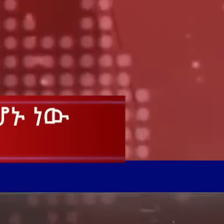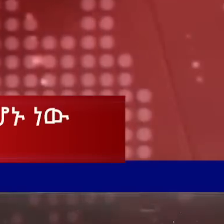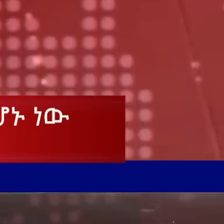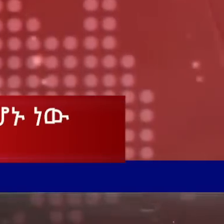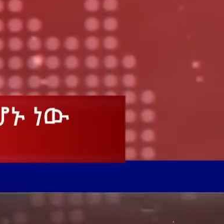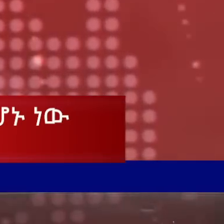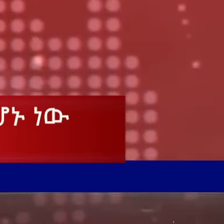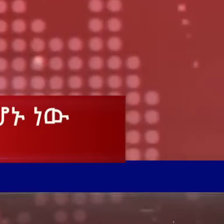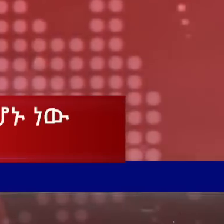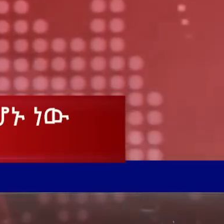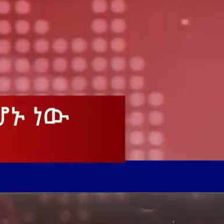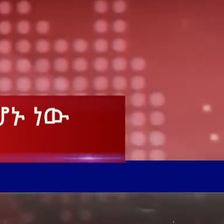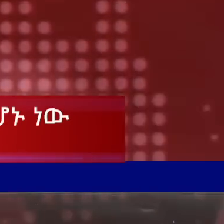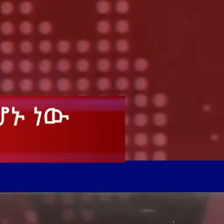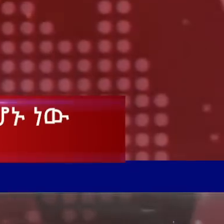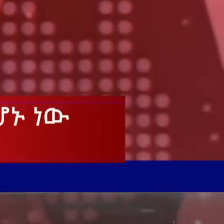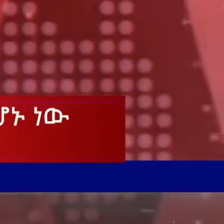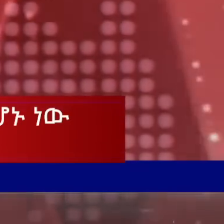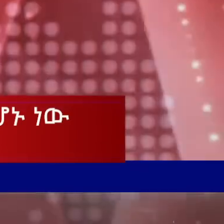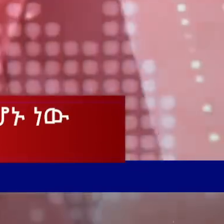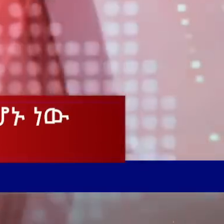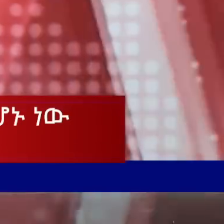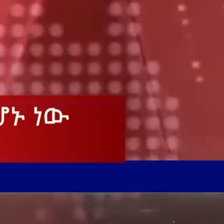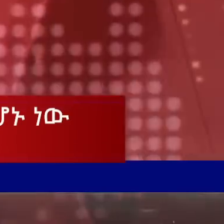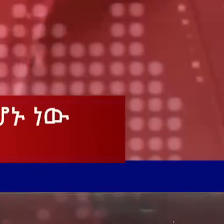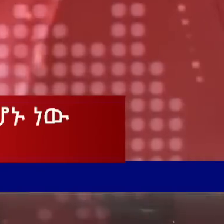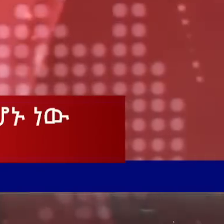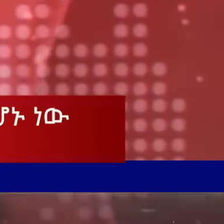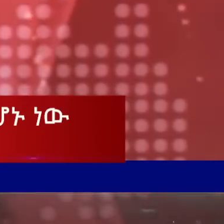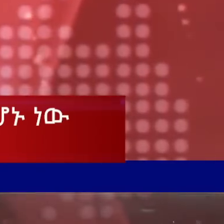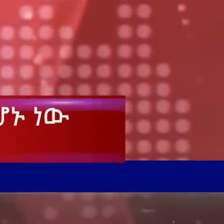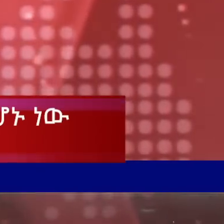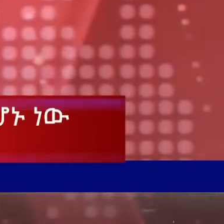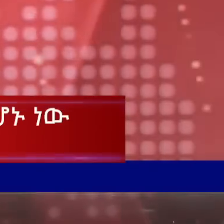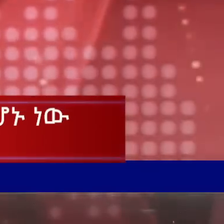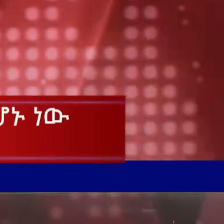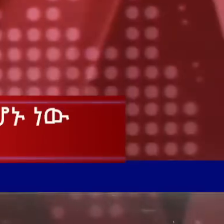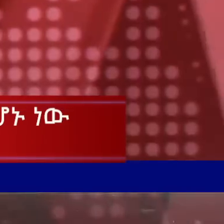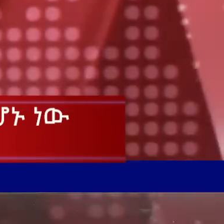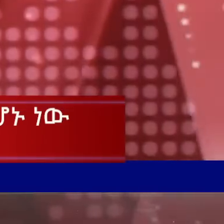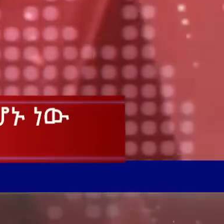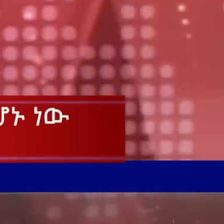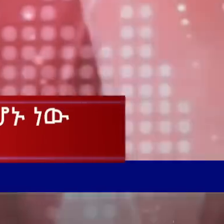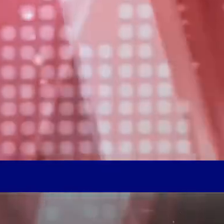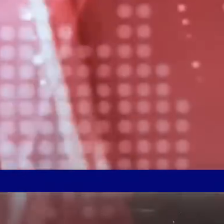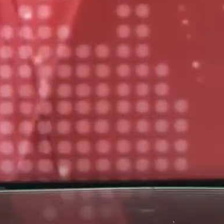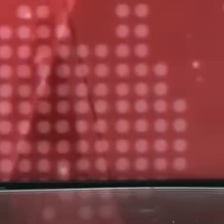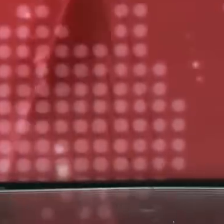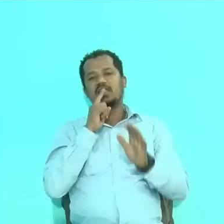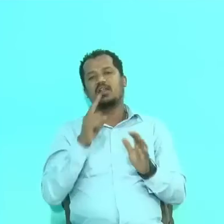ሐሳብ አንጸባርቀዋል። ብሔራዊ መግባባትና ሀገራዊ እርቅን ማፋጠን የደህንነት ስጋቱን ይቀርፈዋል ብሏል